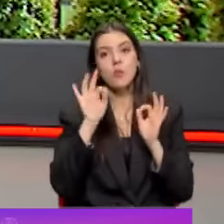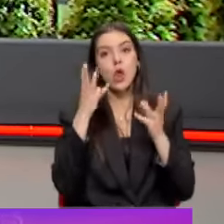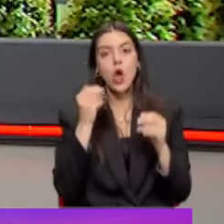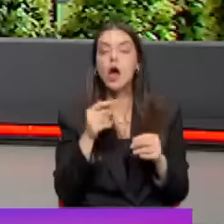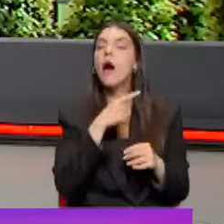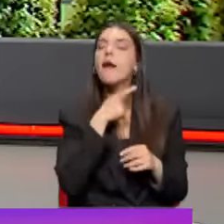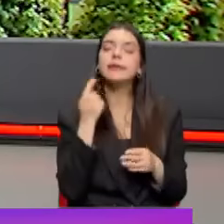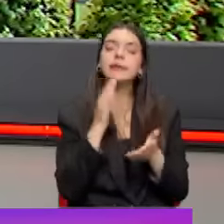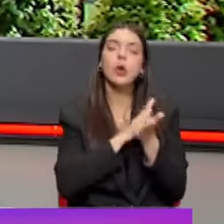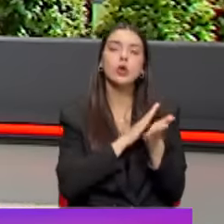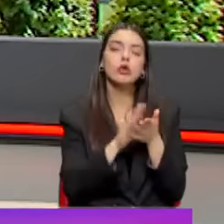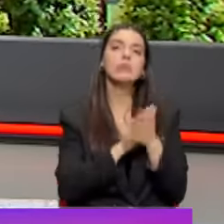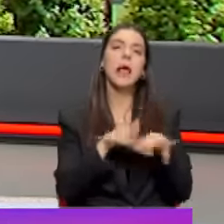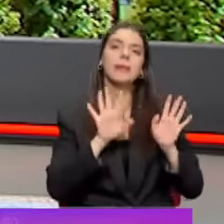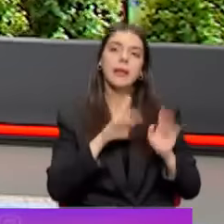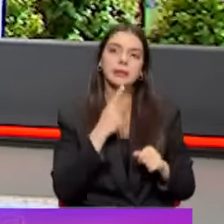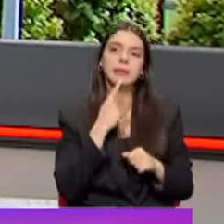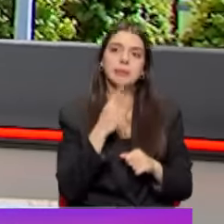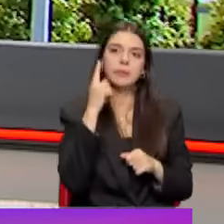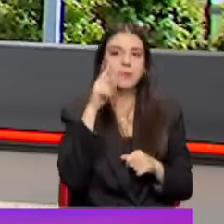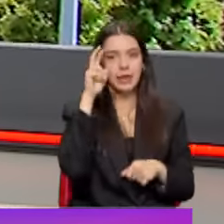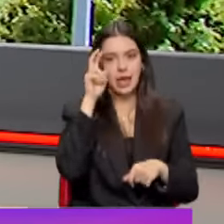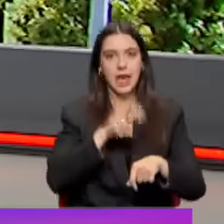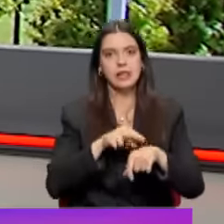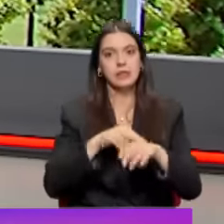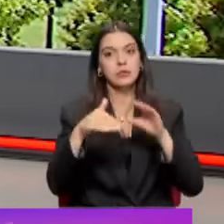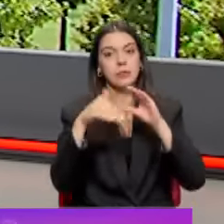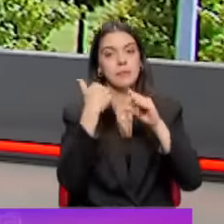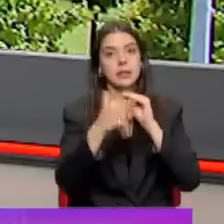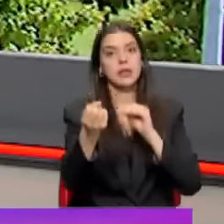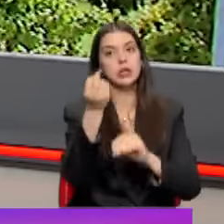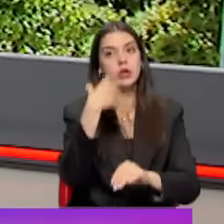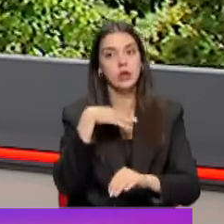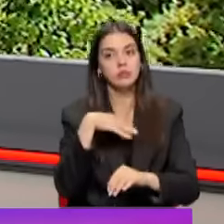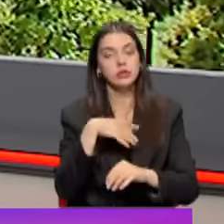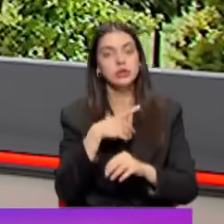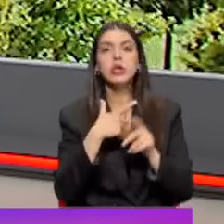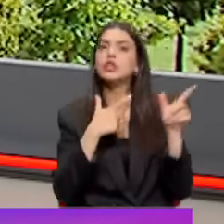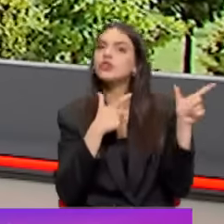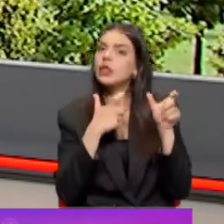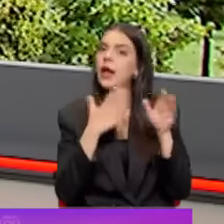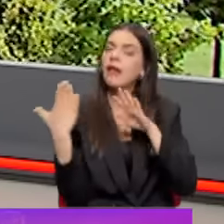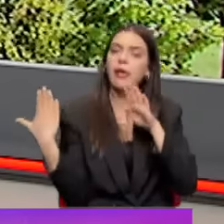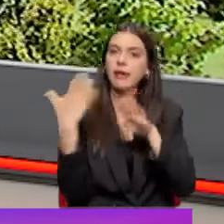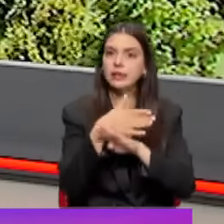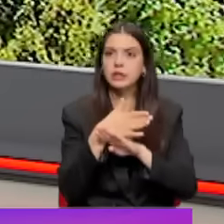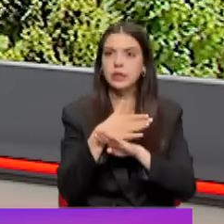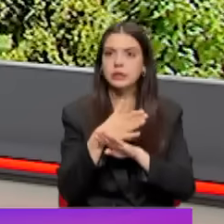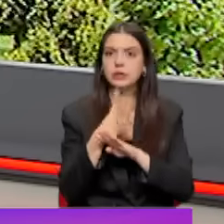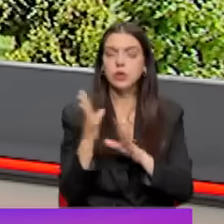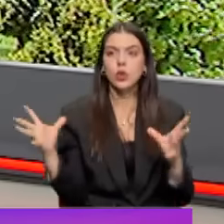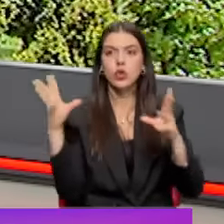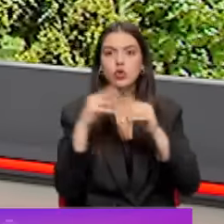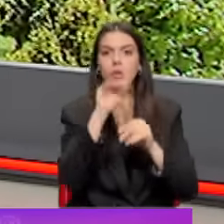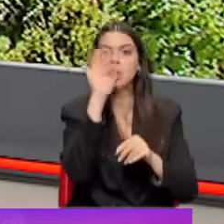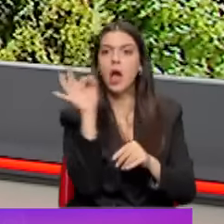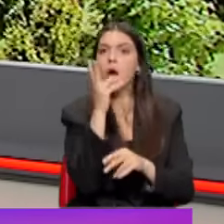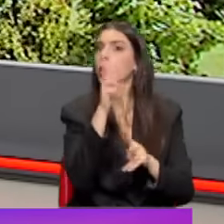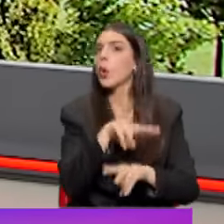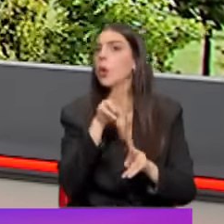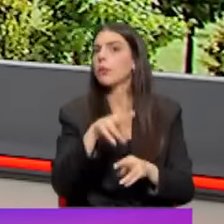düzlüğe çıkamayız diye bir hatırlatma yapmış Çanakkale'ye doğru gideceğiz toplu arı